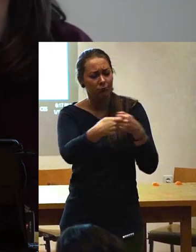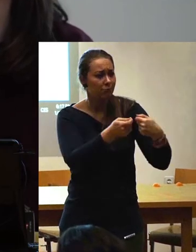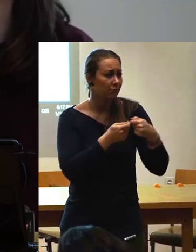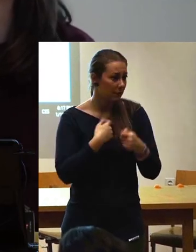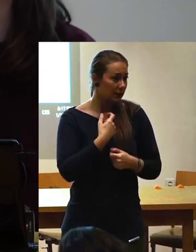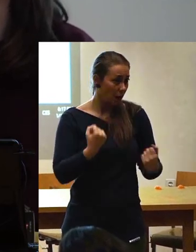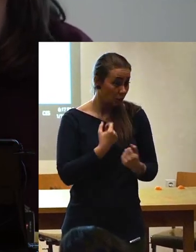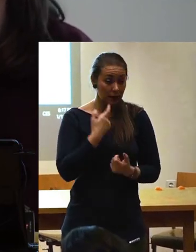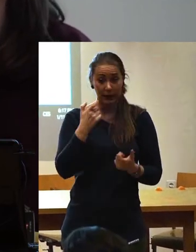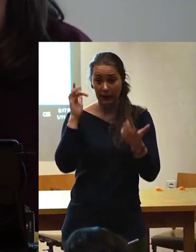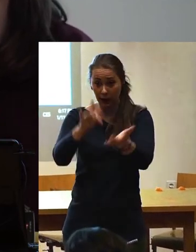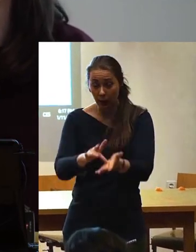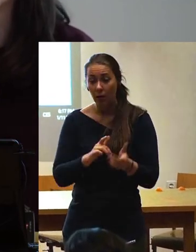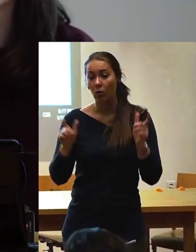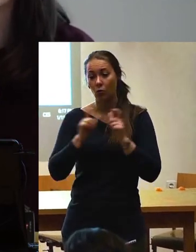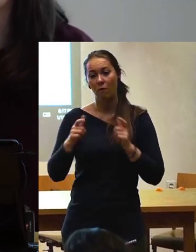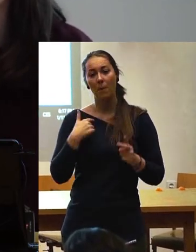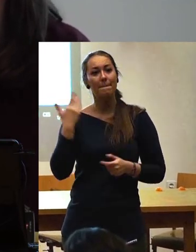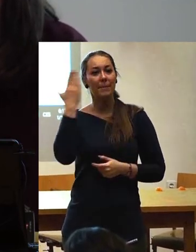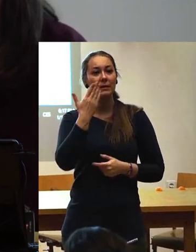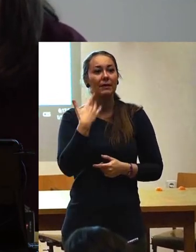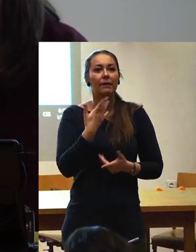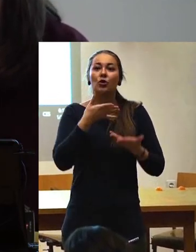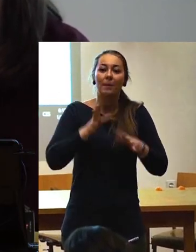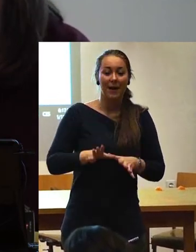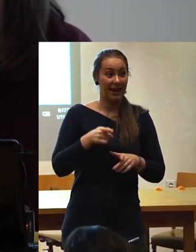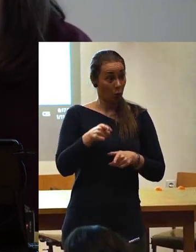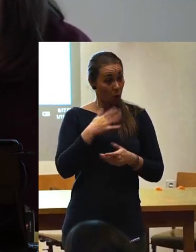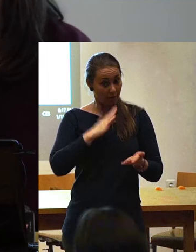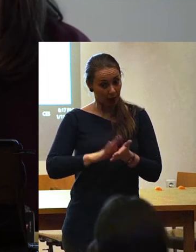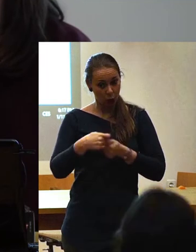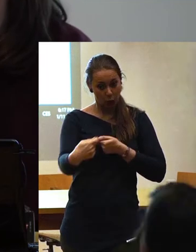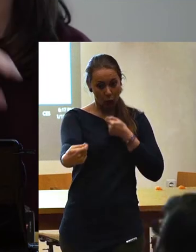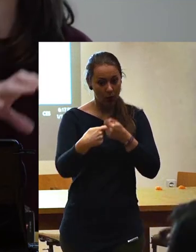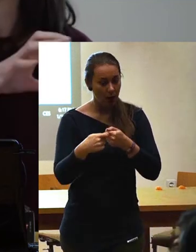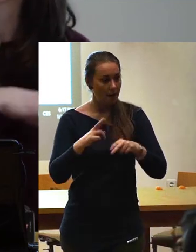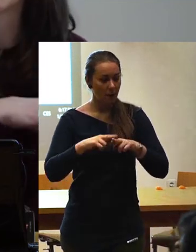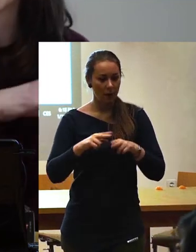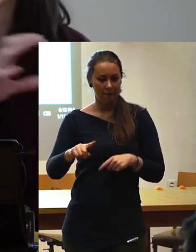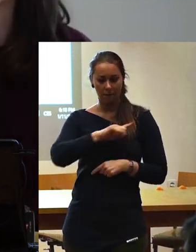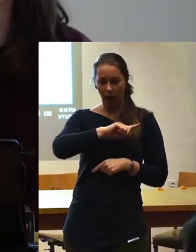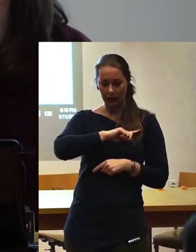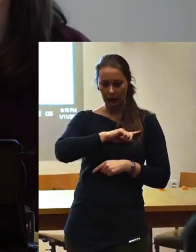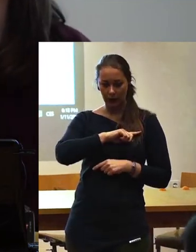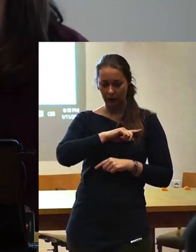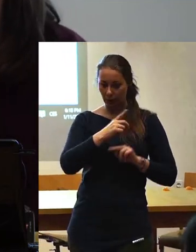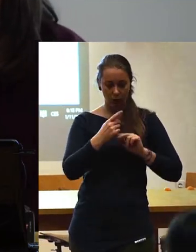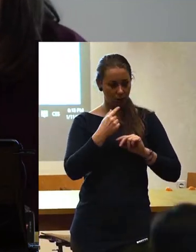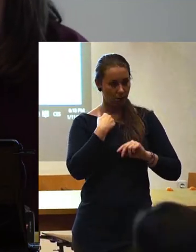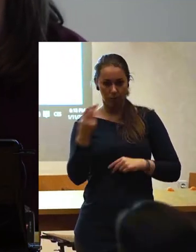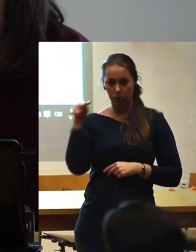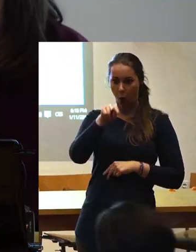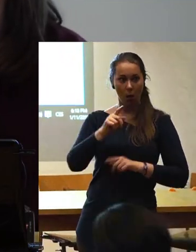tomu, že na základě této spolupráce se pro nás mění určitá percepce těch jednotlivých složek v díle, ať už je